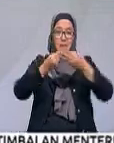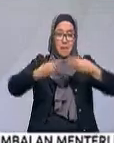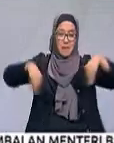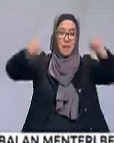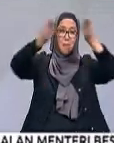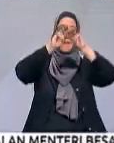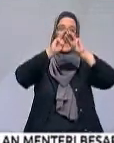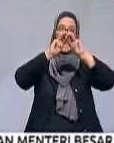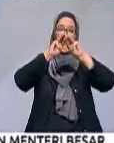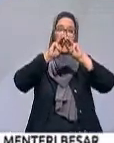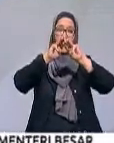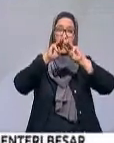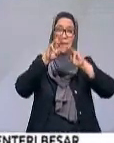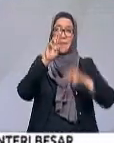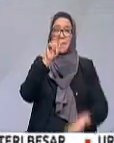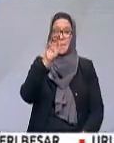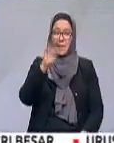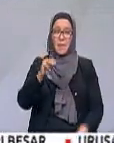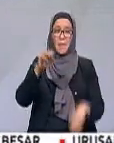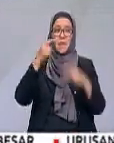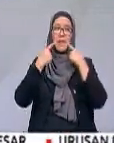berjaya membuat